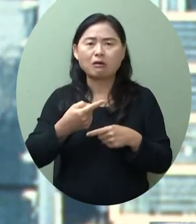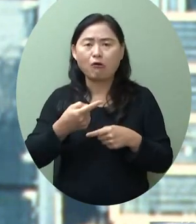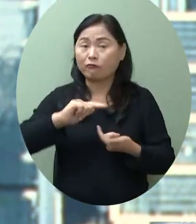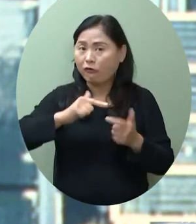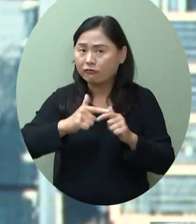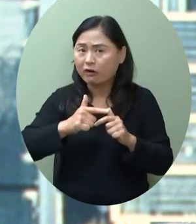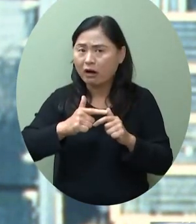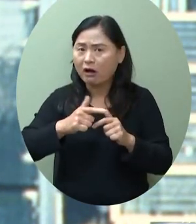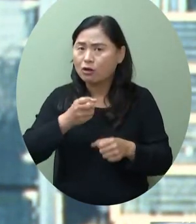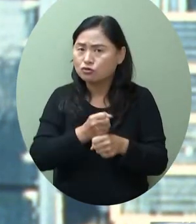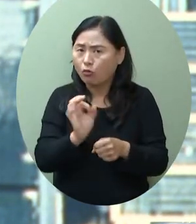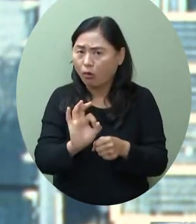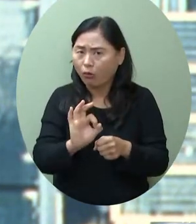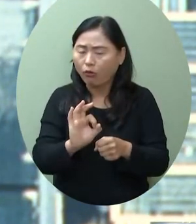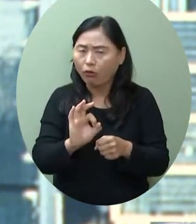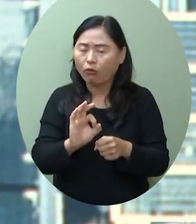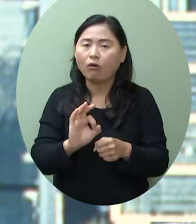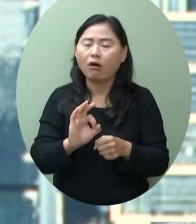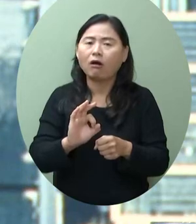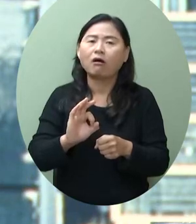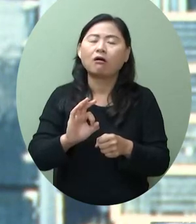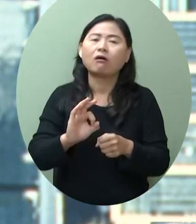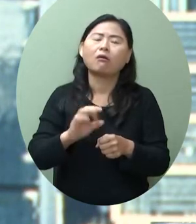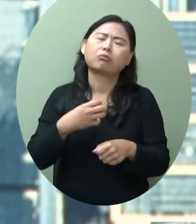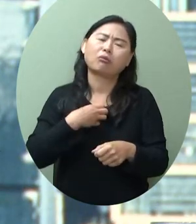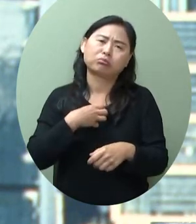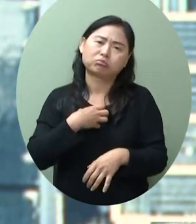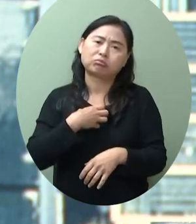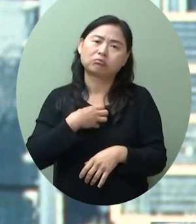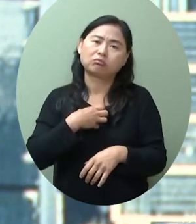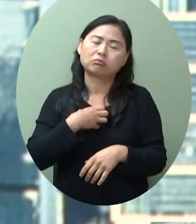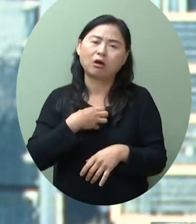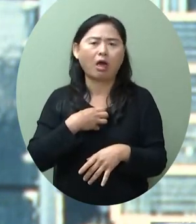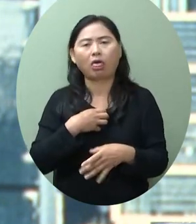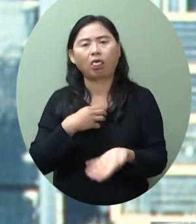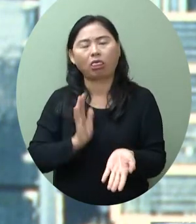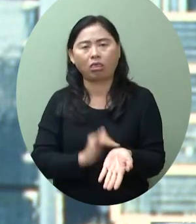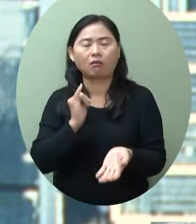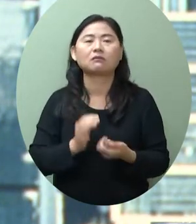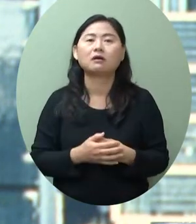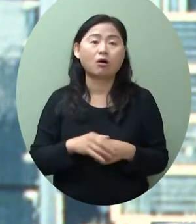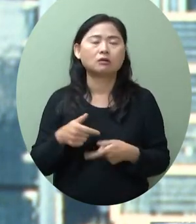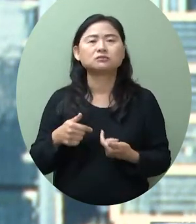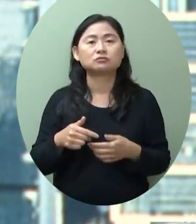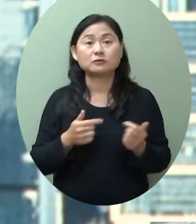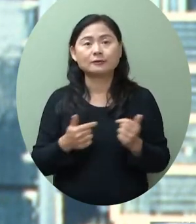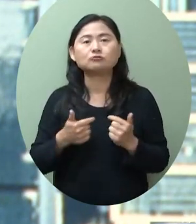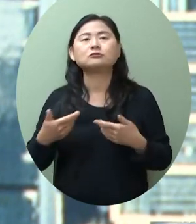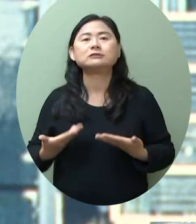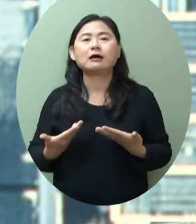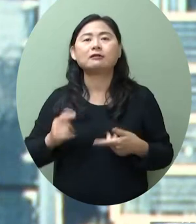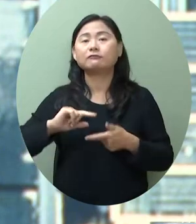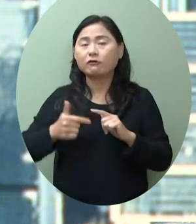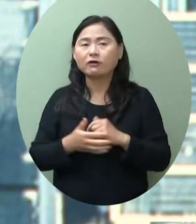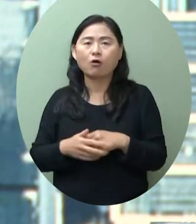未實踐過嘅做法咧，係我覺得係比較唔係好妥當嚇。咁所以我哋會繼續用呢個方法嚟到去